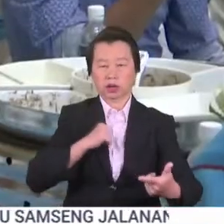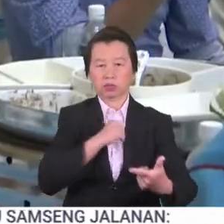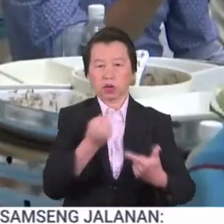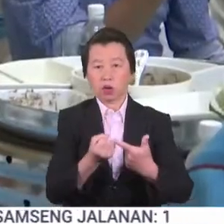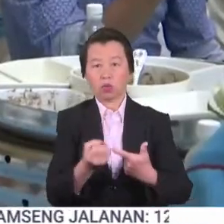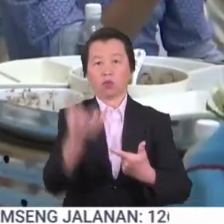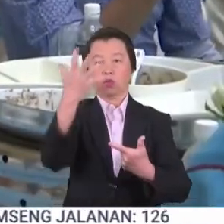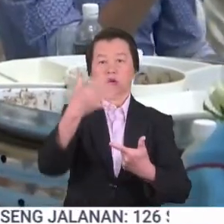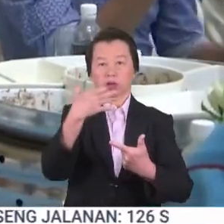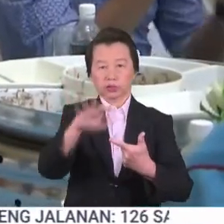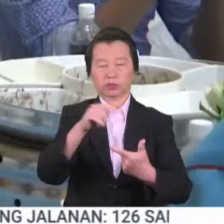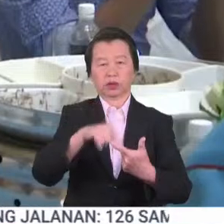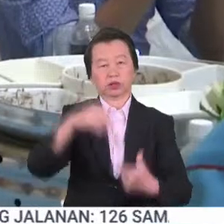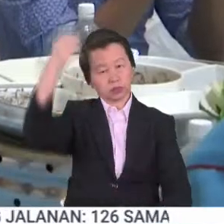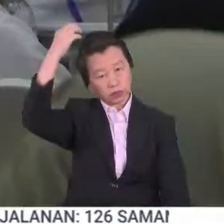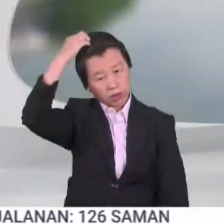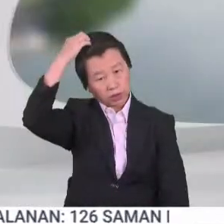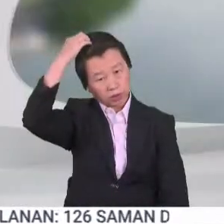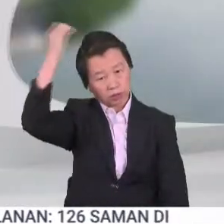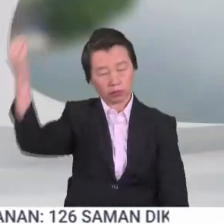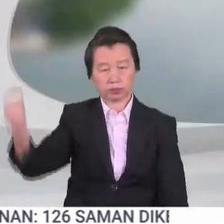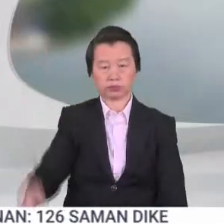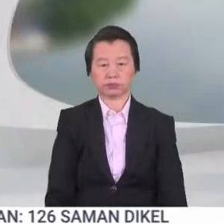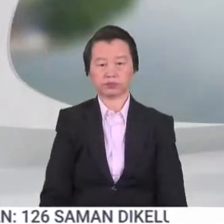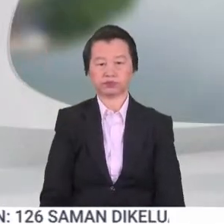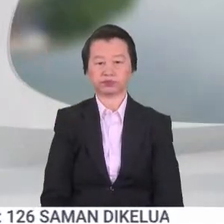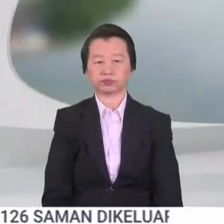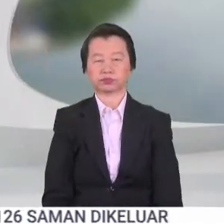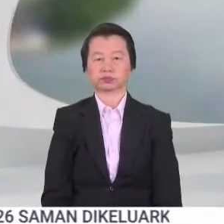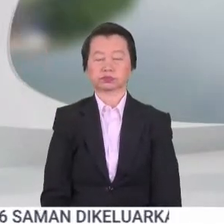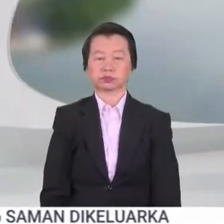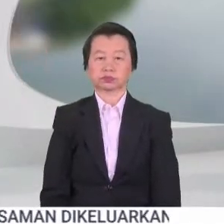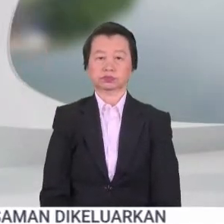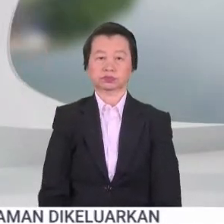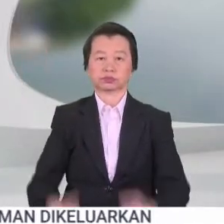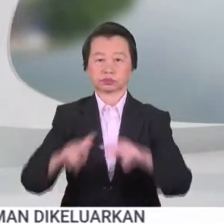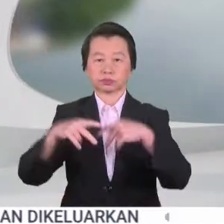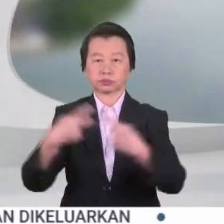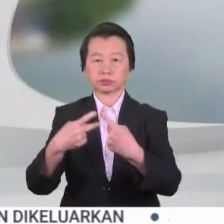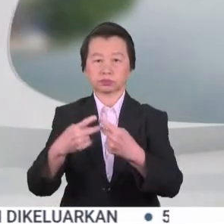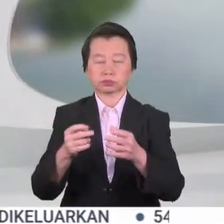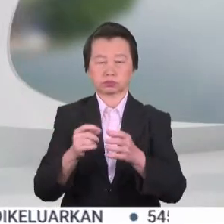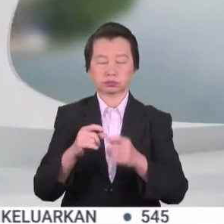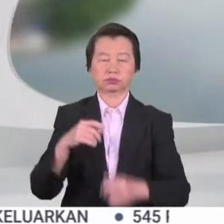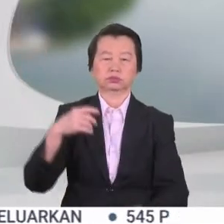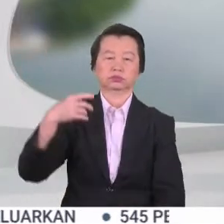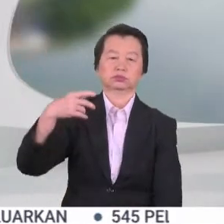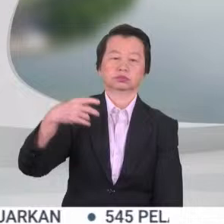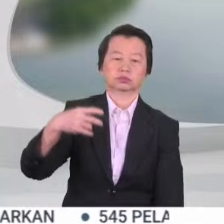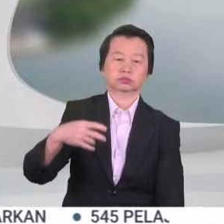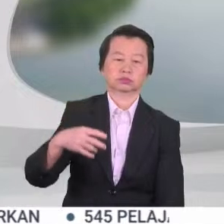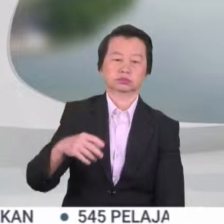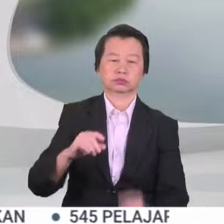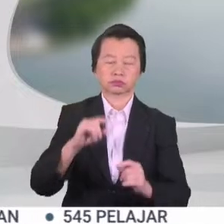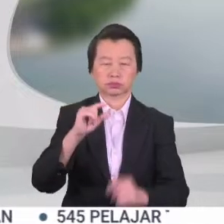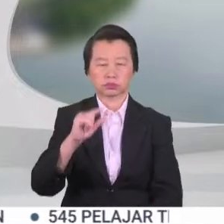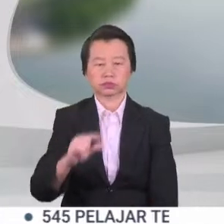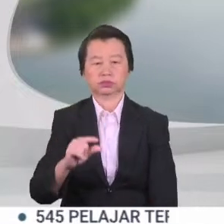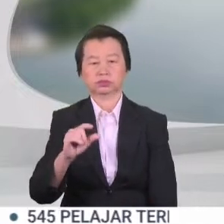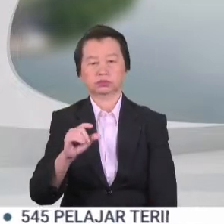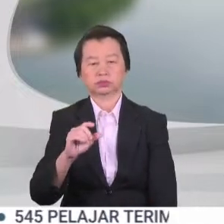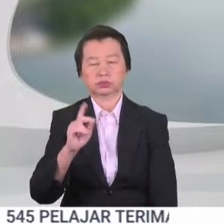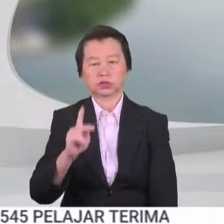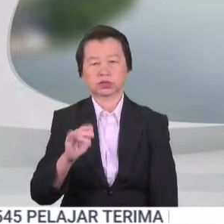teramai selepas Selangor ara itu Parti gagasan rakyat Sabah gagasan rakyat